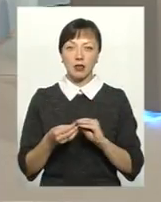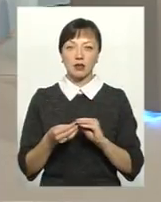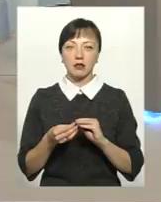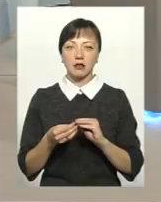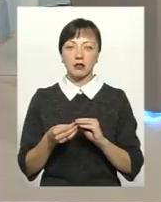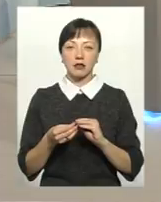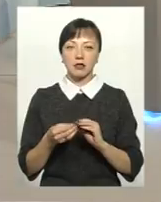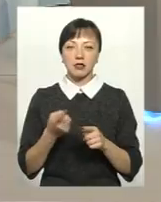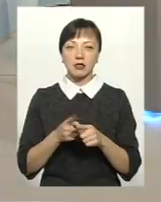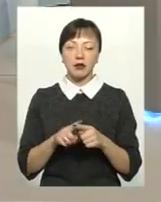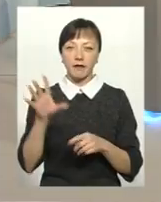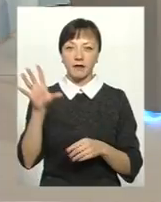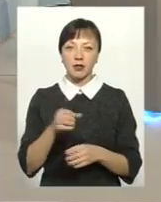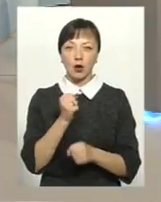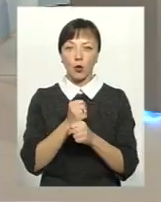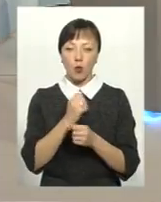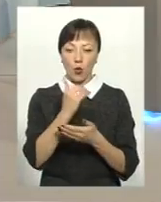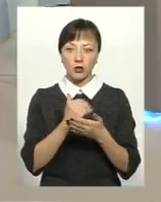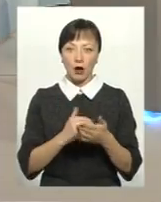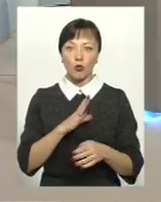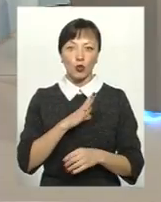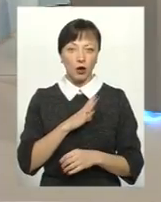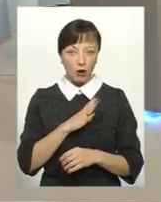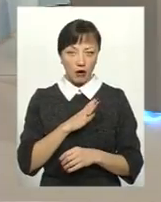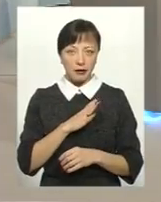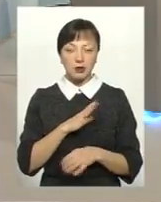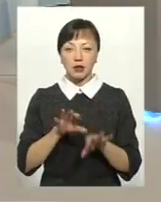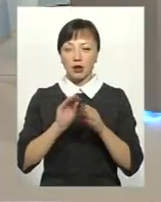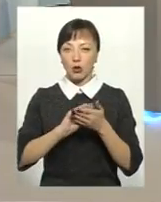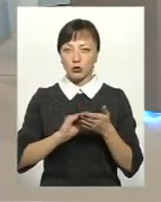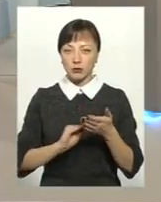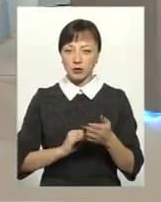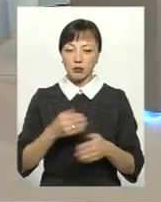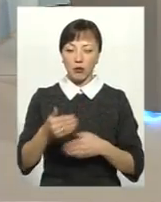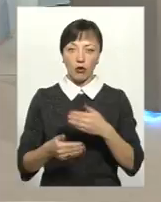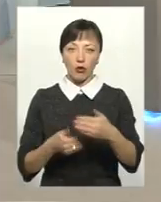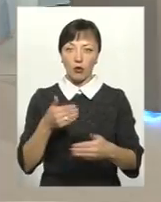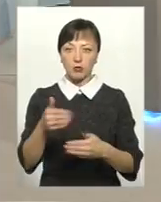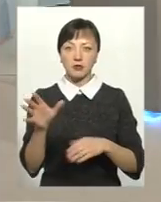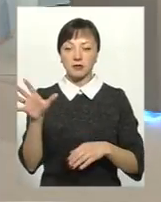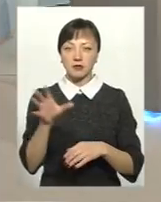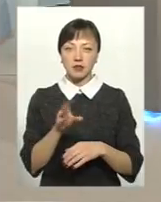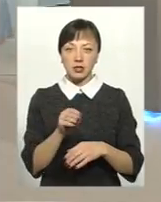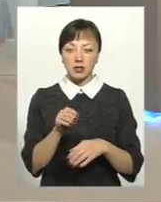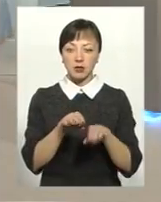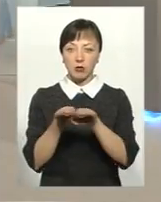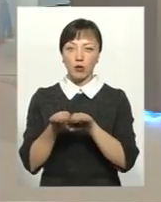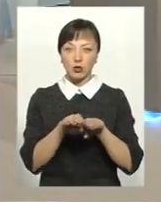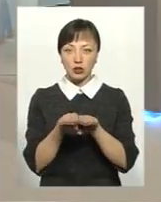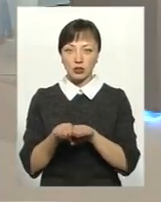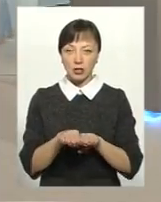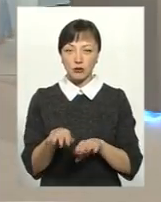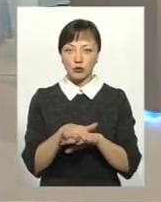Ну, тобто ця вся робота була, тобто ви там розпишете по кроковому, всі прошарки